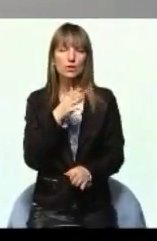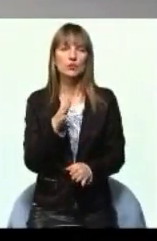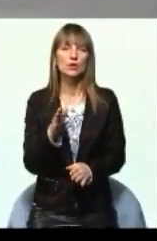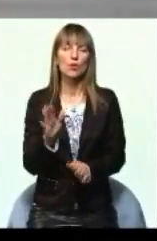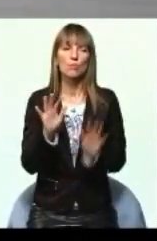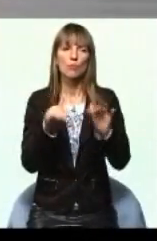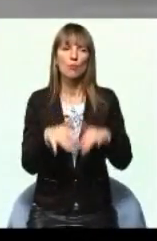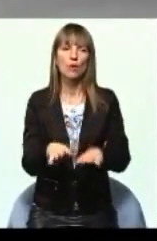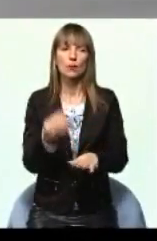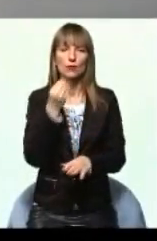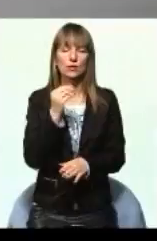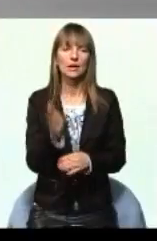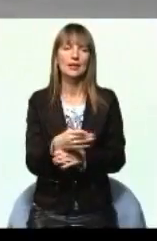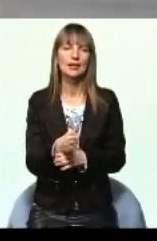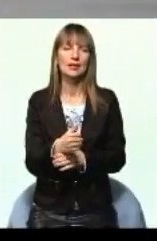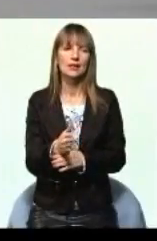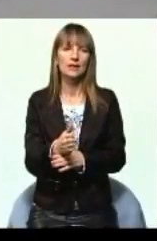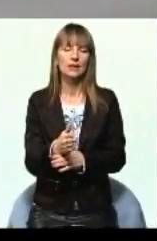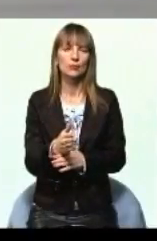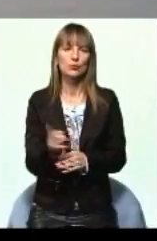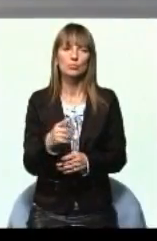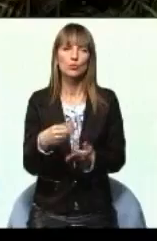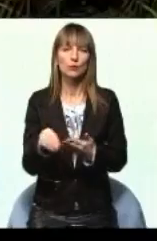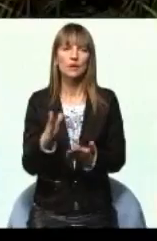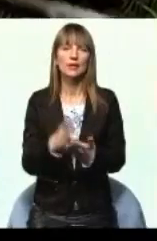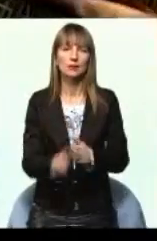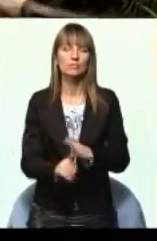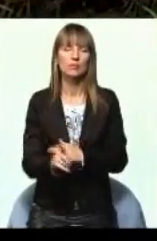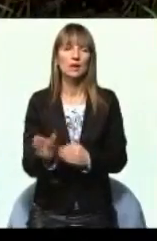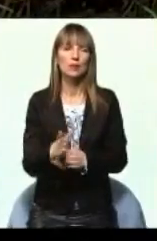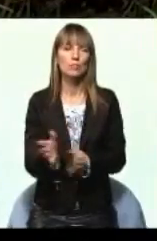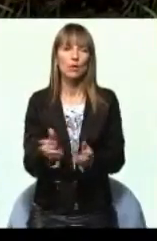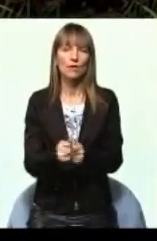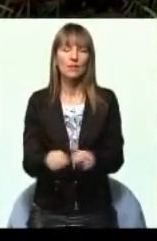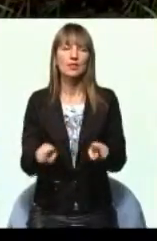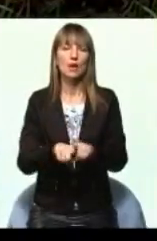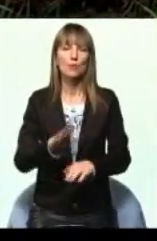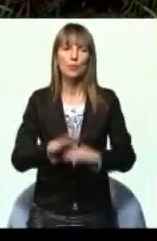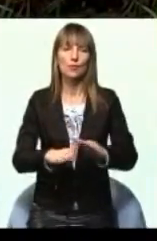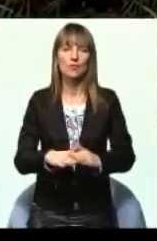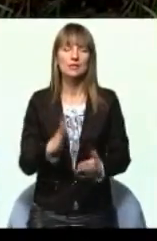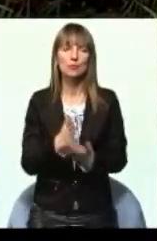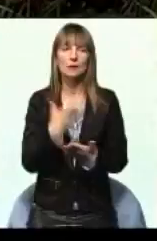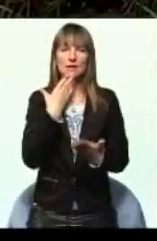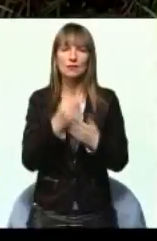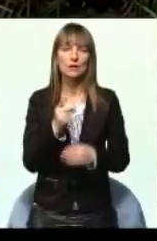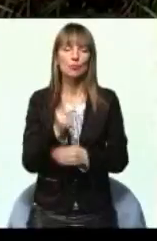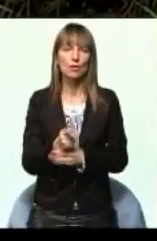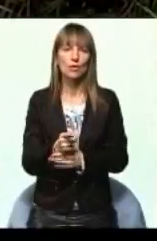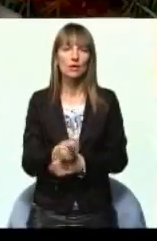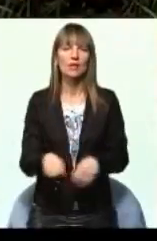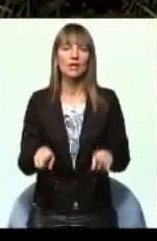Морепродукти або річкову рибу, що ми купуємо, є заслугою риболовів. Але і така професія має свої заборони. Так